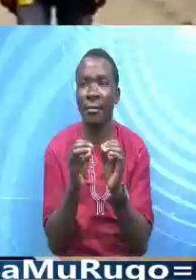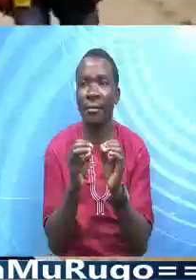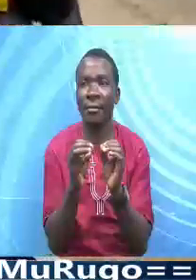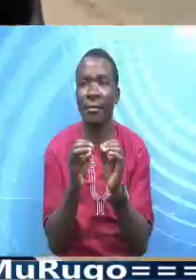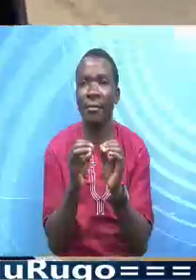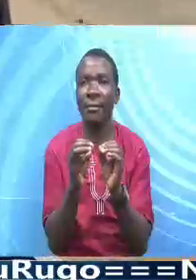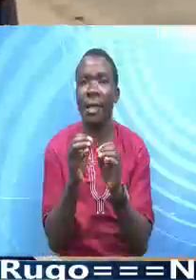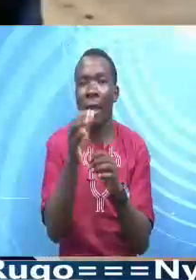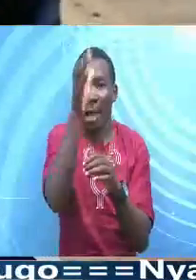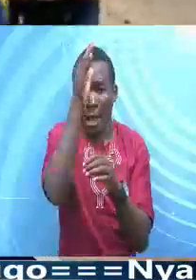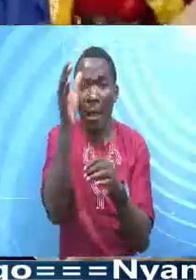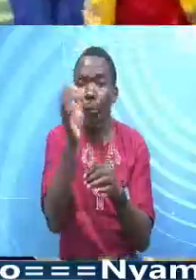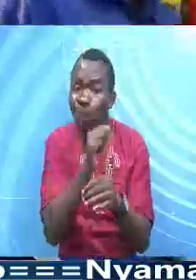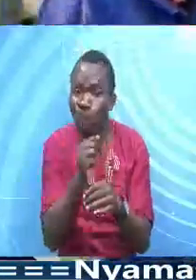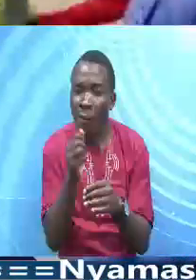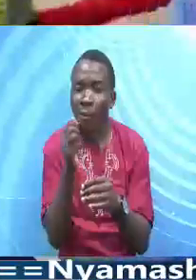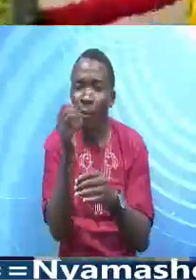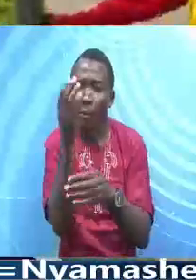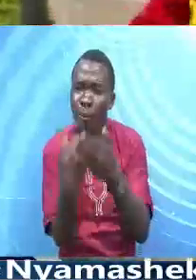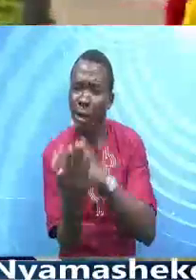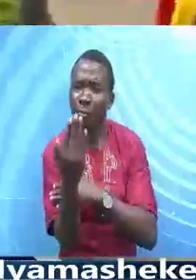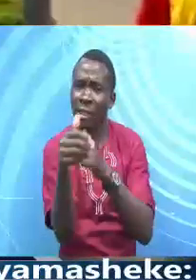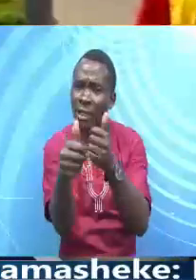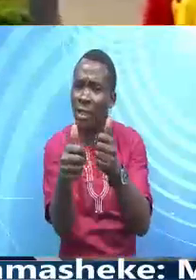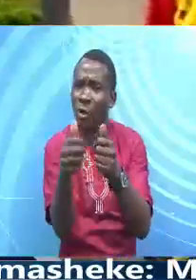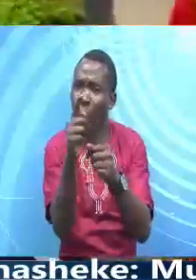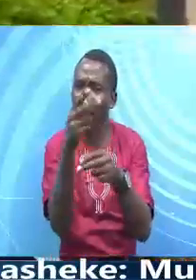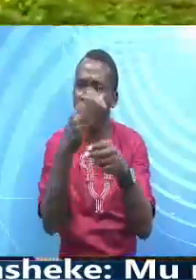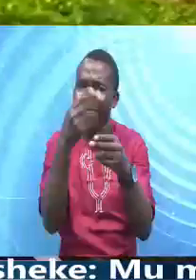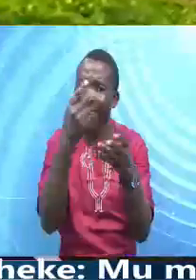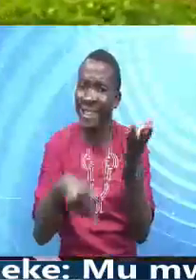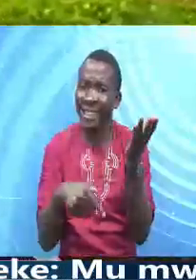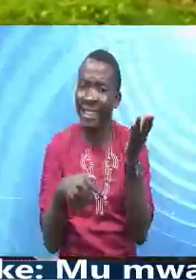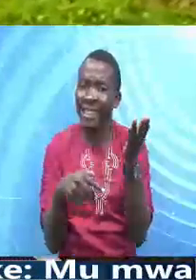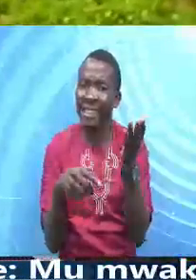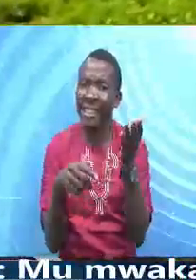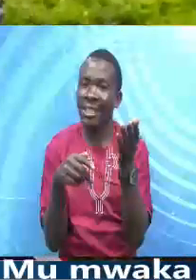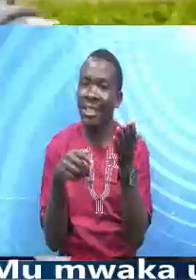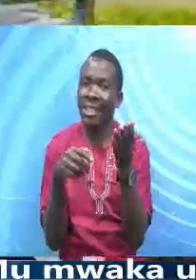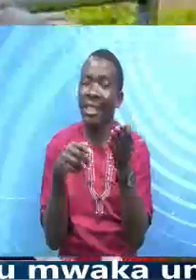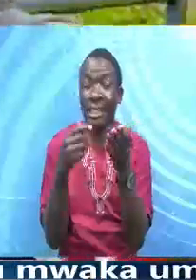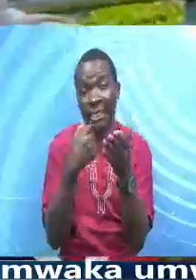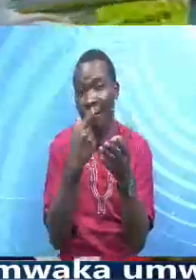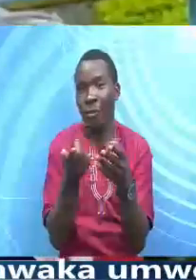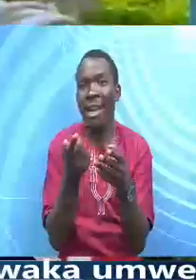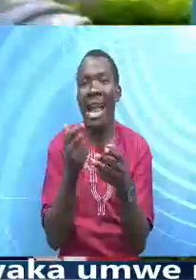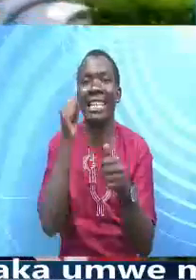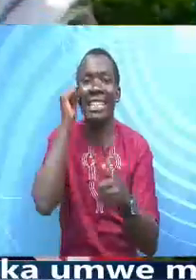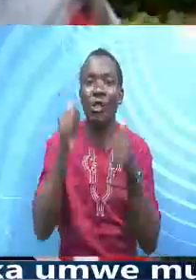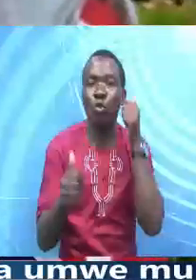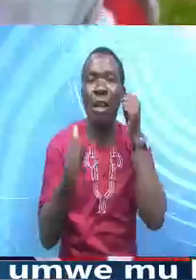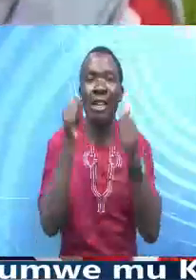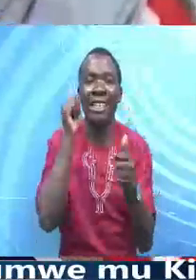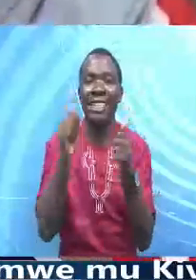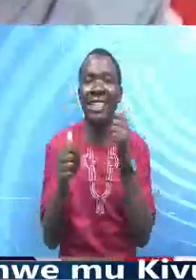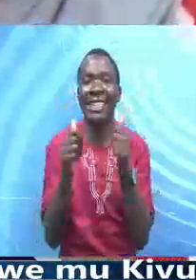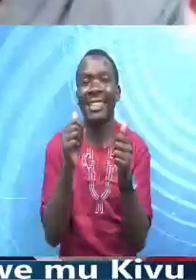Mzee mwaramutse neza. Wewe bakwita nde? Unasema Kiswahili. Unasema Kiswahili.